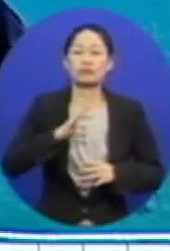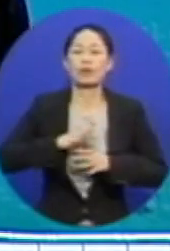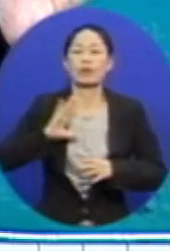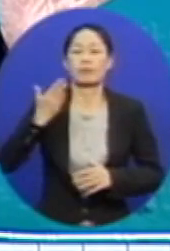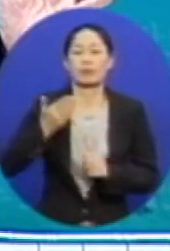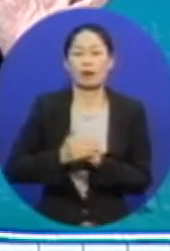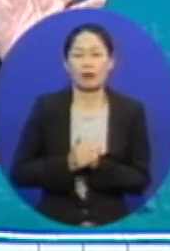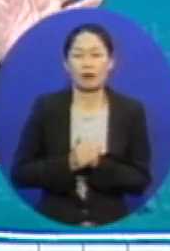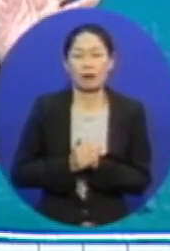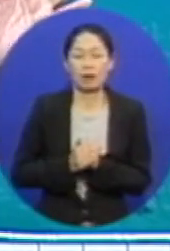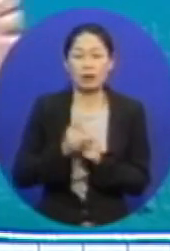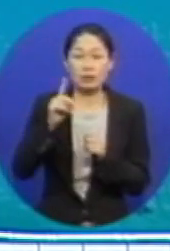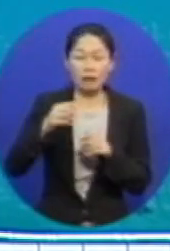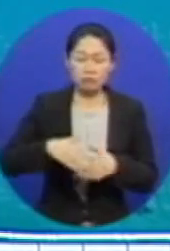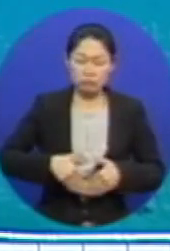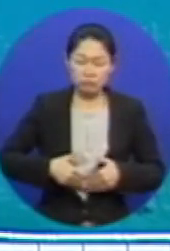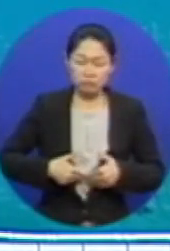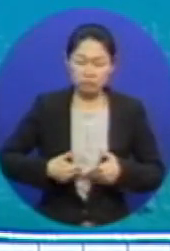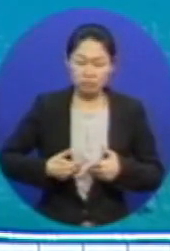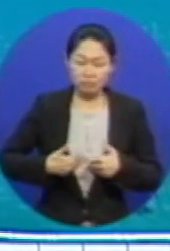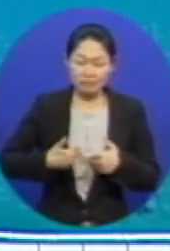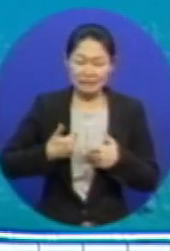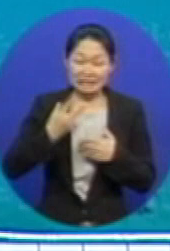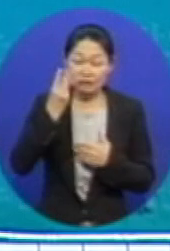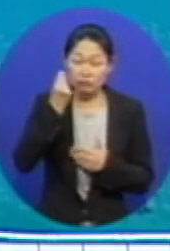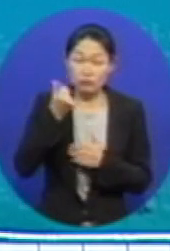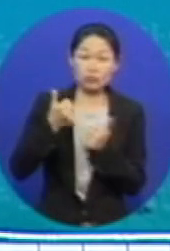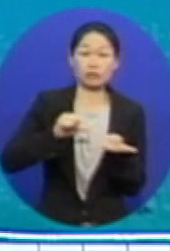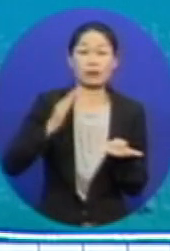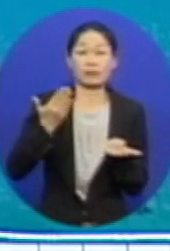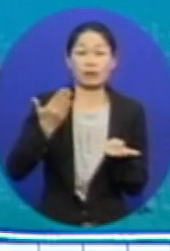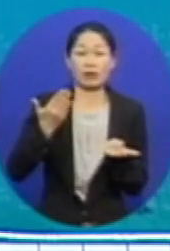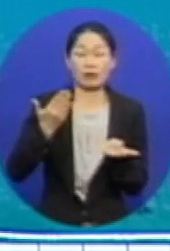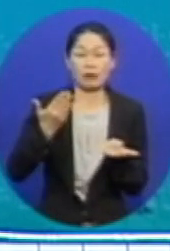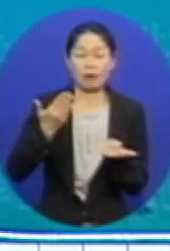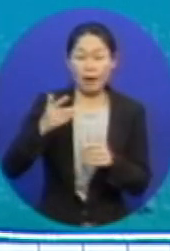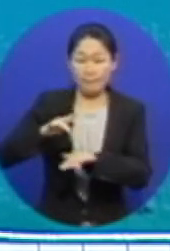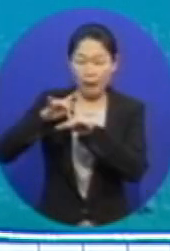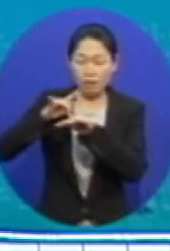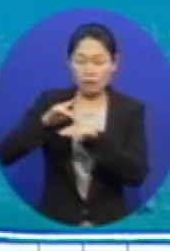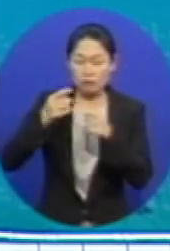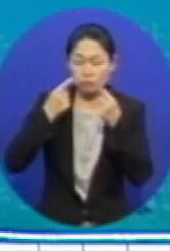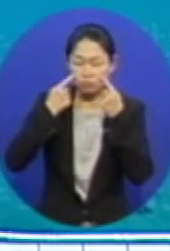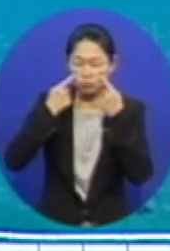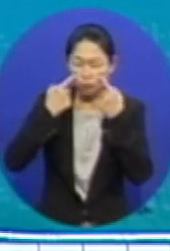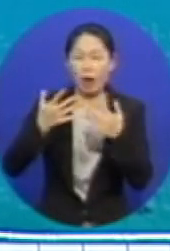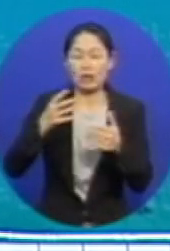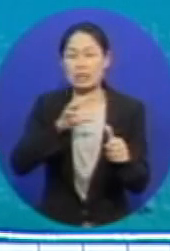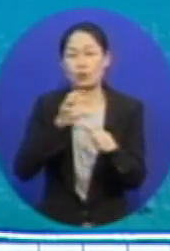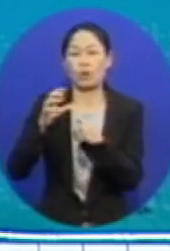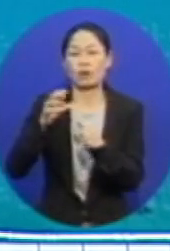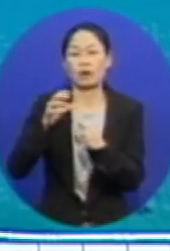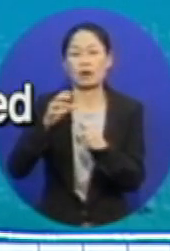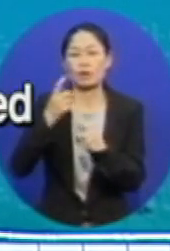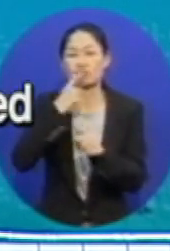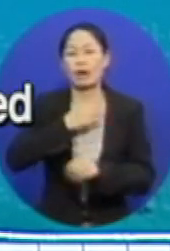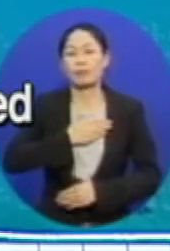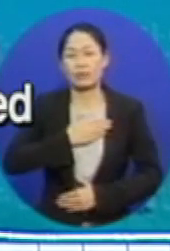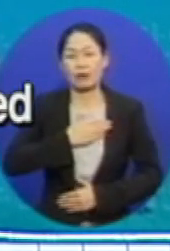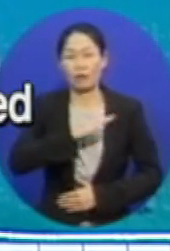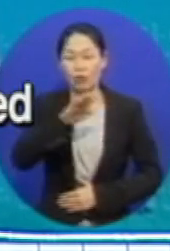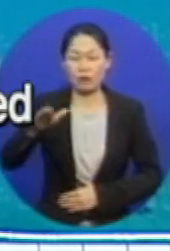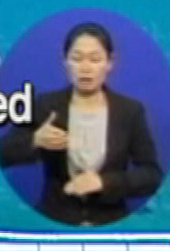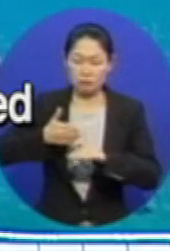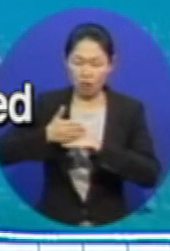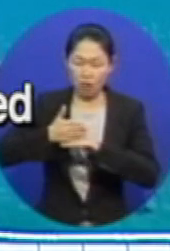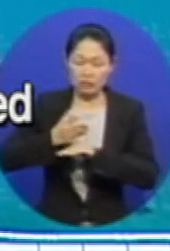그러다가 죽는 거예요 마귀가 이걸 정확하게 잘 이용해요 우리에게 서서히